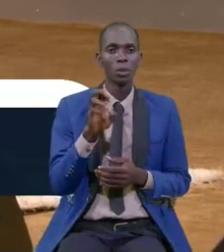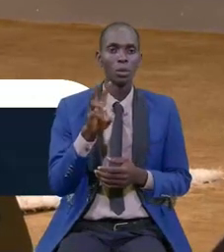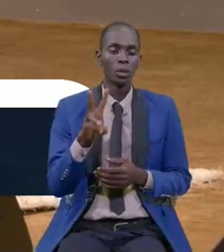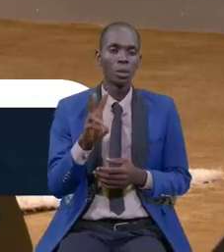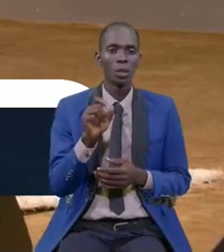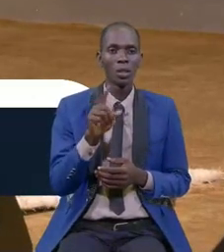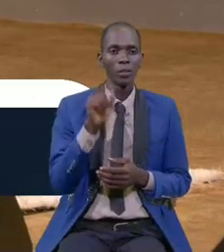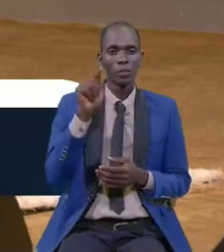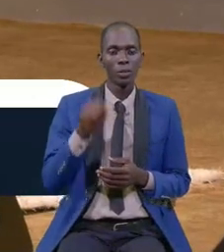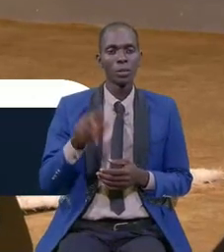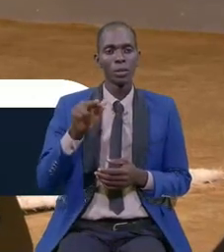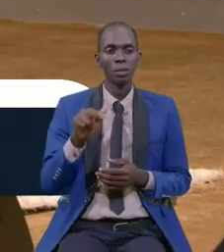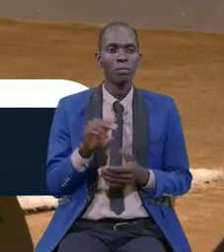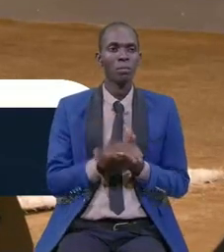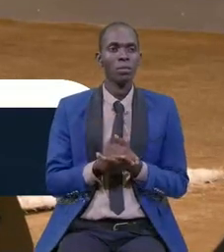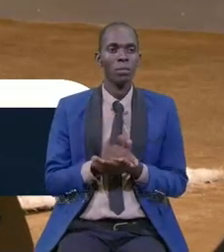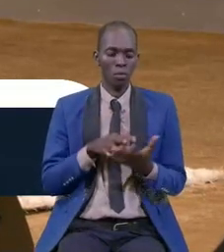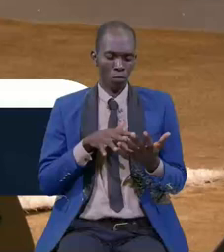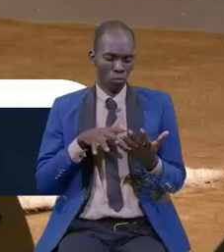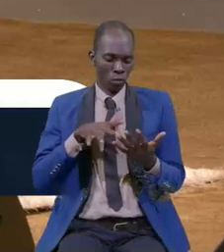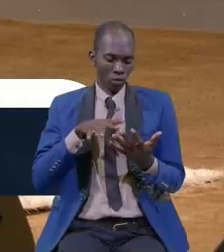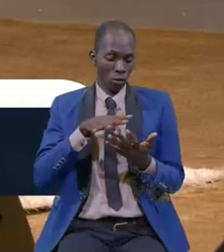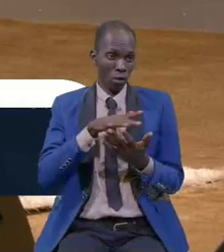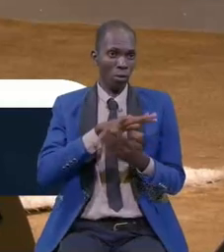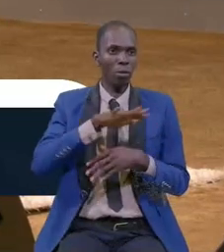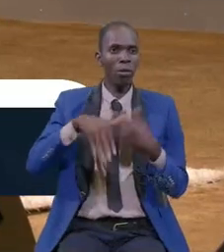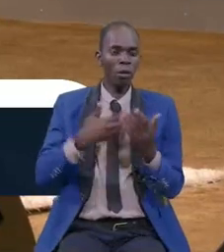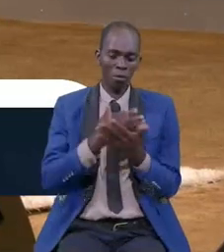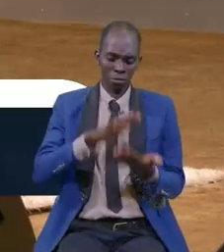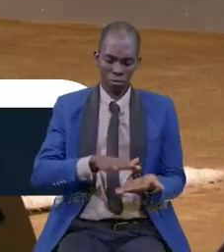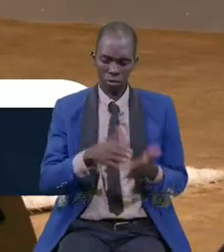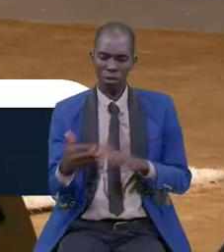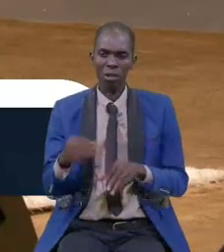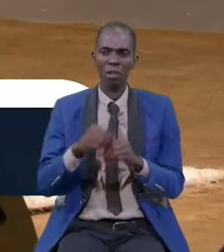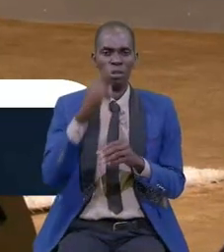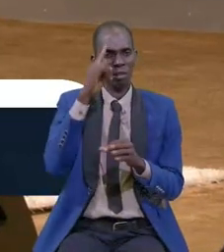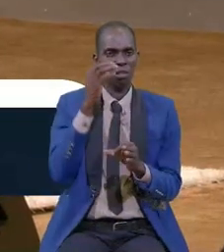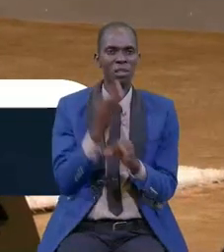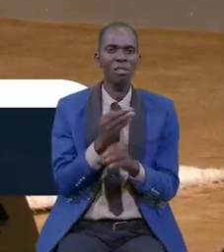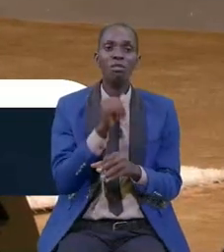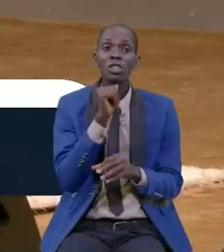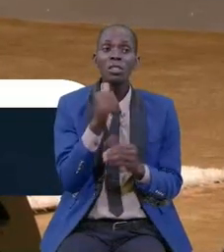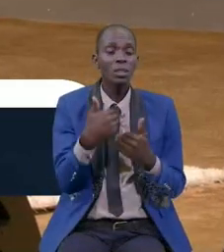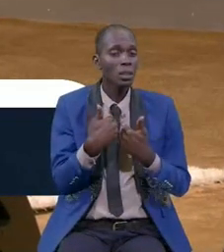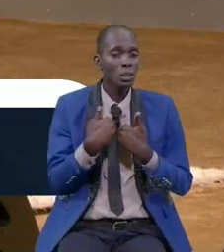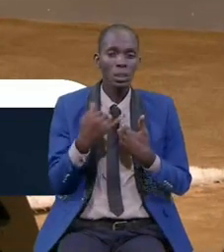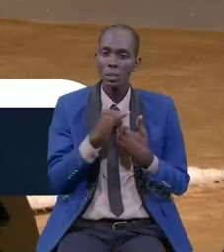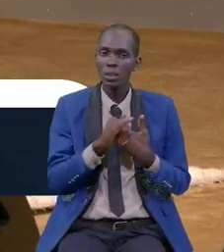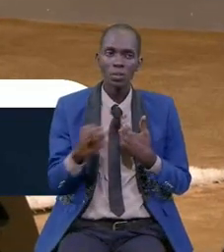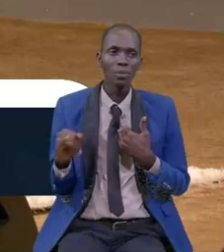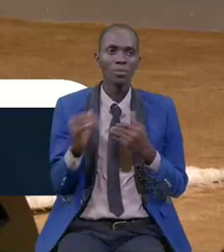13 c'est dans la foi qu'ils sont tous morts sans avoir